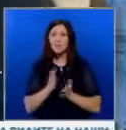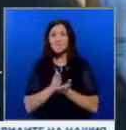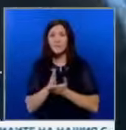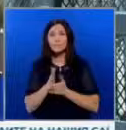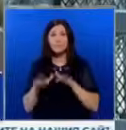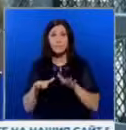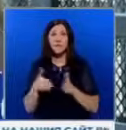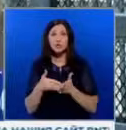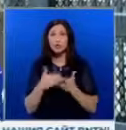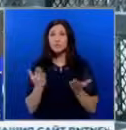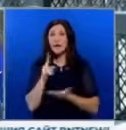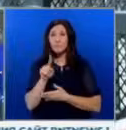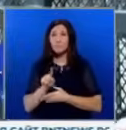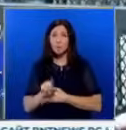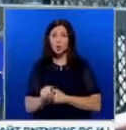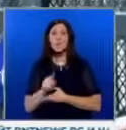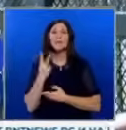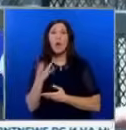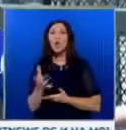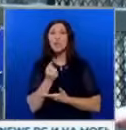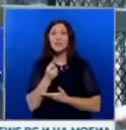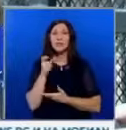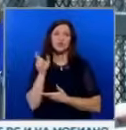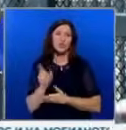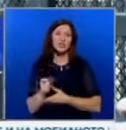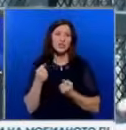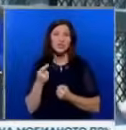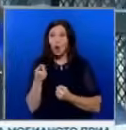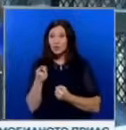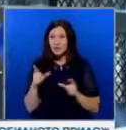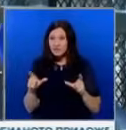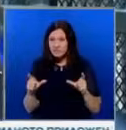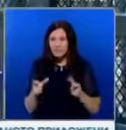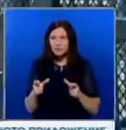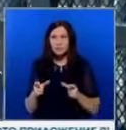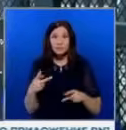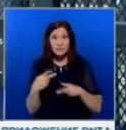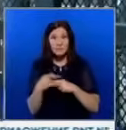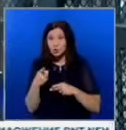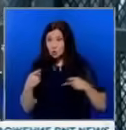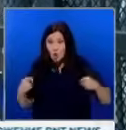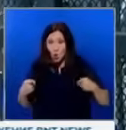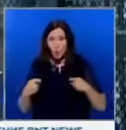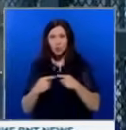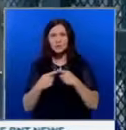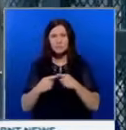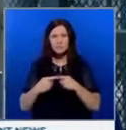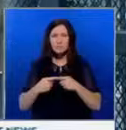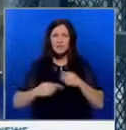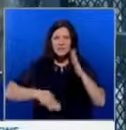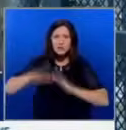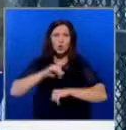отнети човешки живота. Ако ти в семейството не узаптиш този устрем за високи скорости,